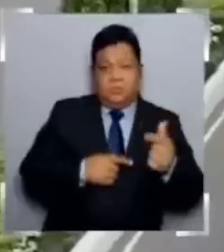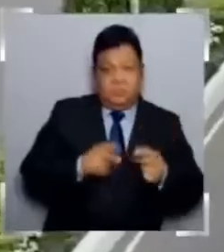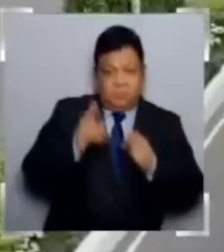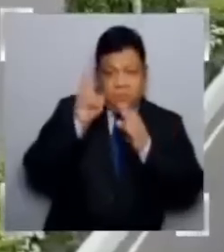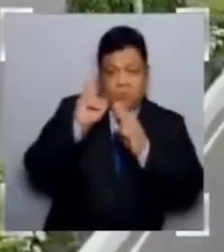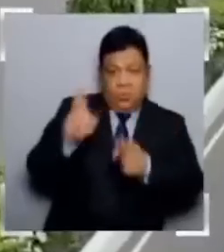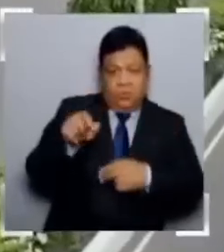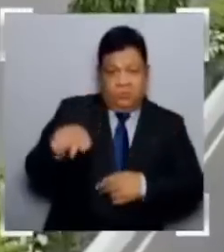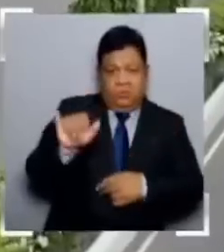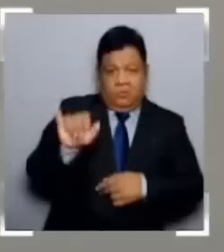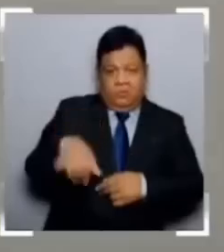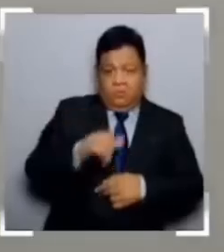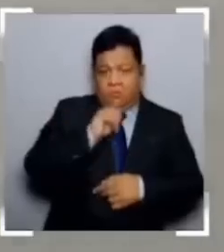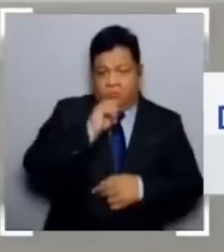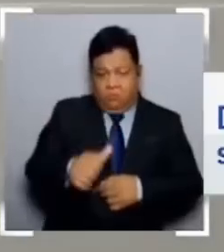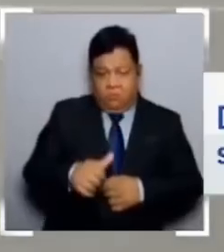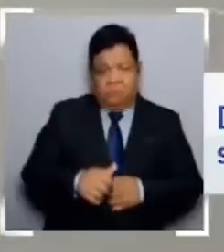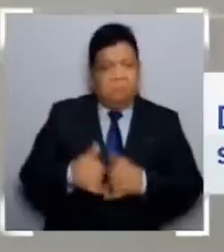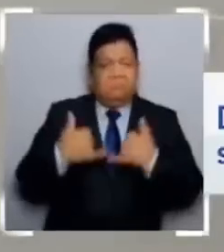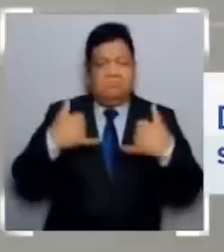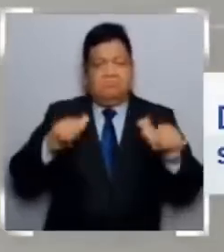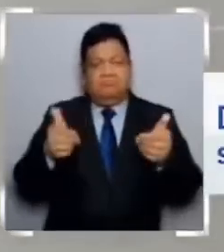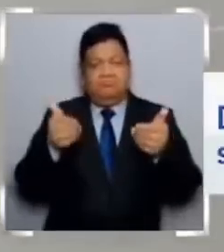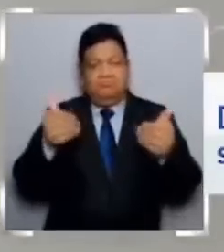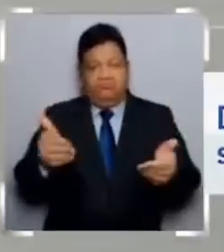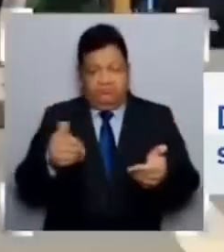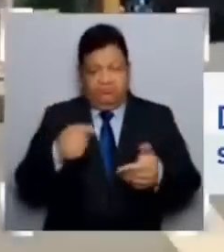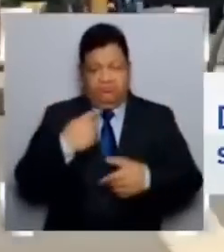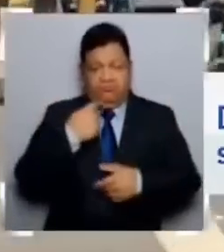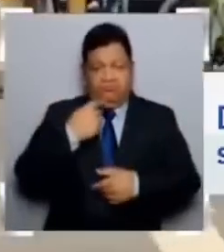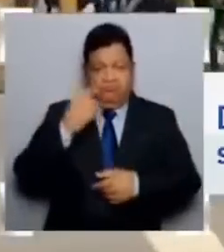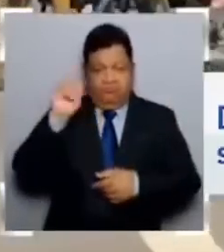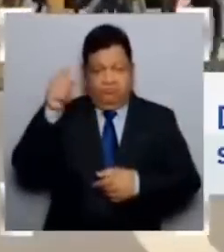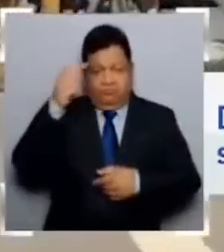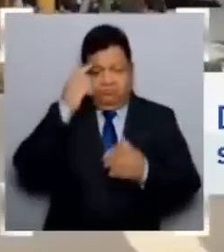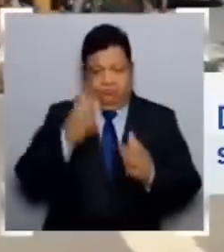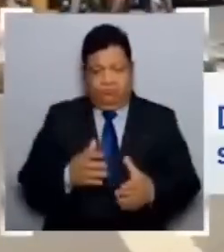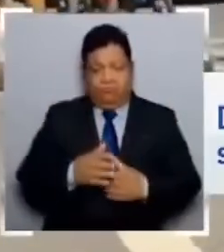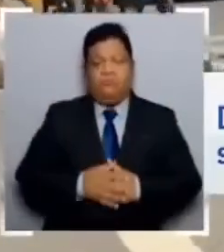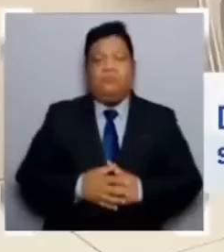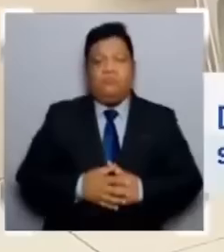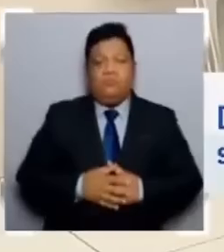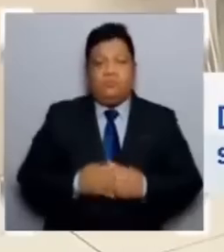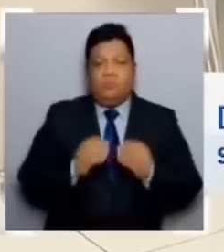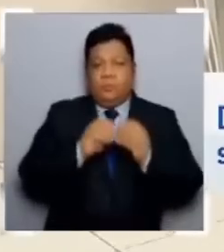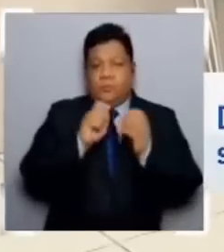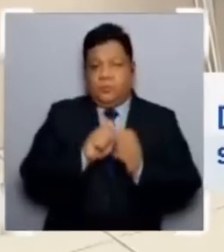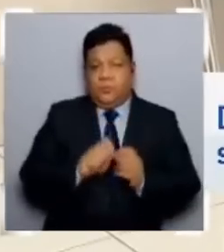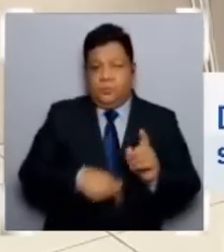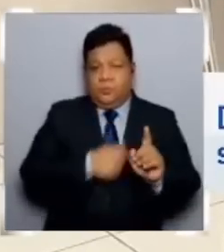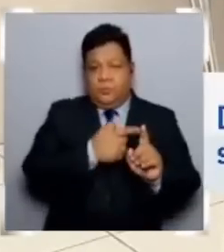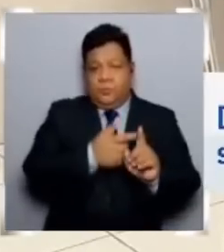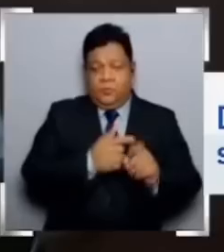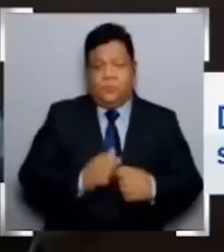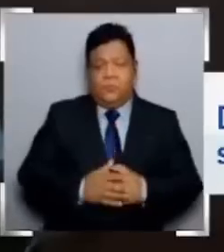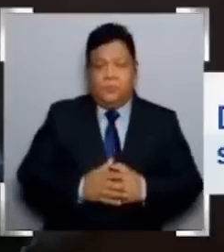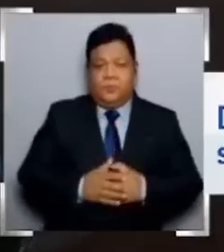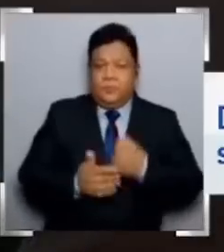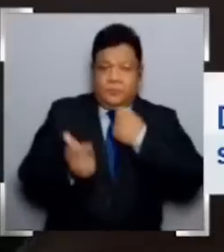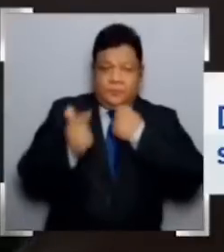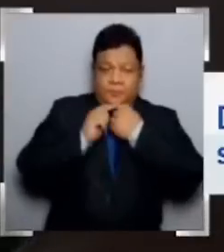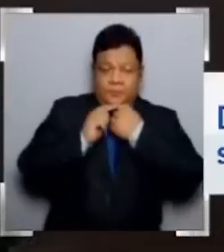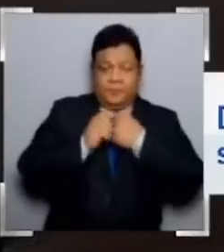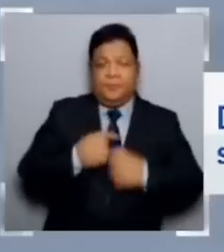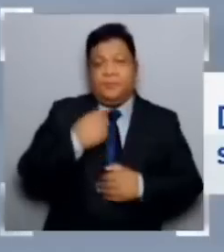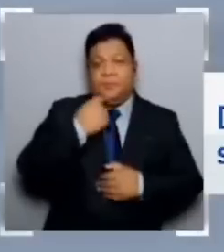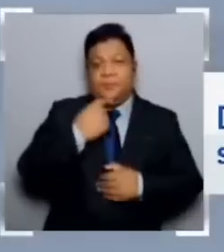Kung nasa Cebu Province ka, pwede ka nang hindi mag-face mask sa open at well-ventilated spaces. Required na lang mag-mask kung ang lugar ay kulob o